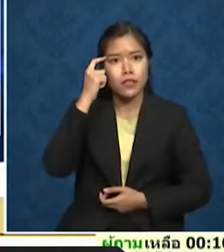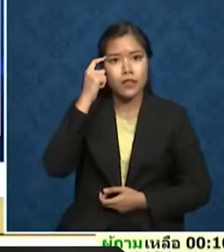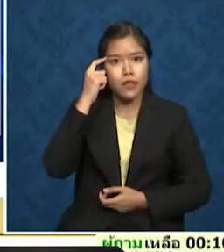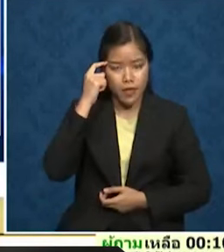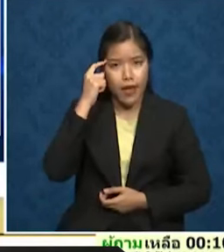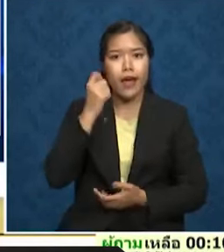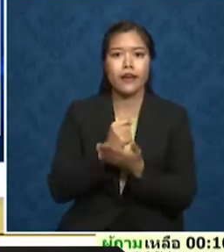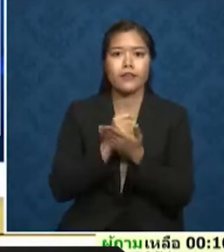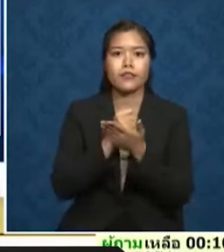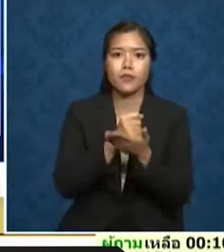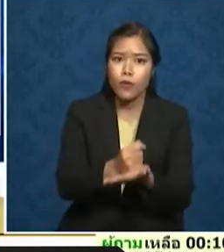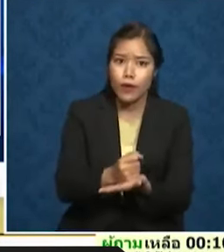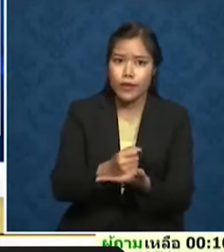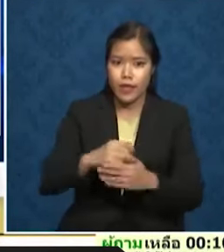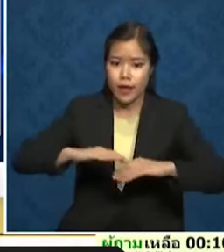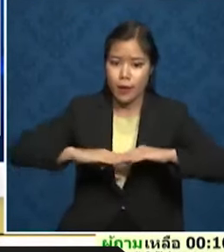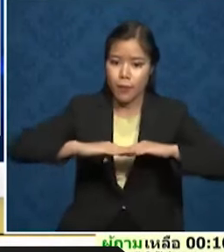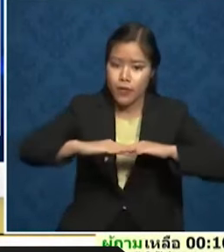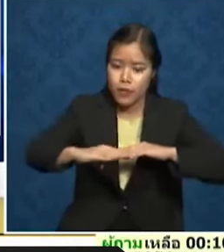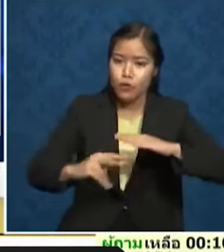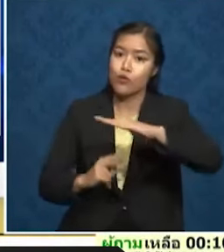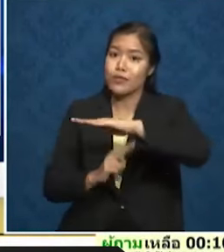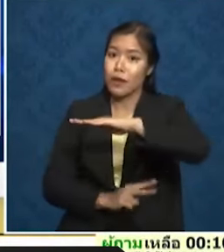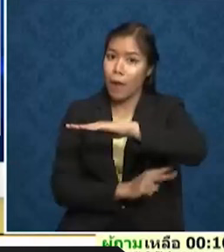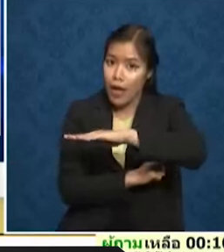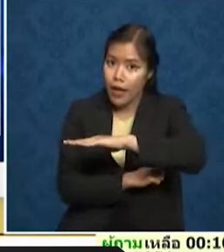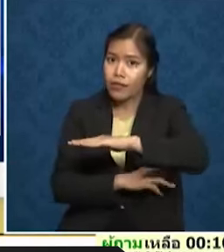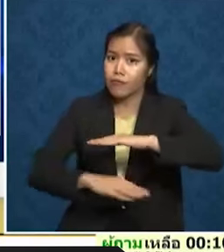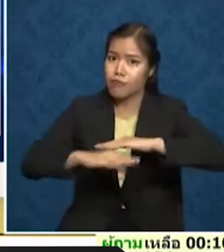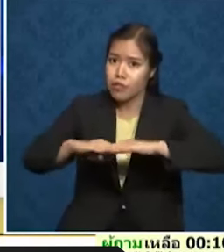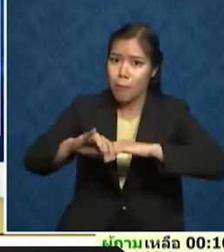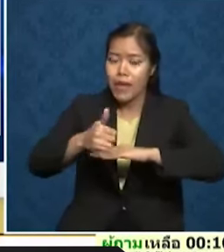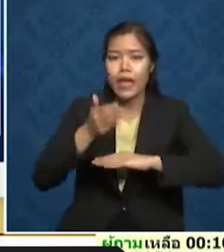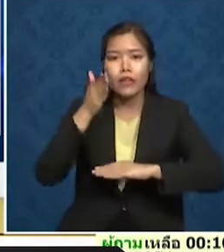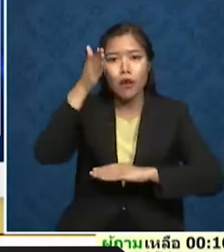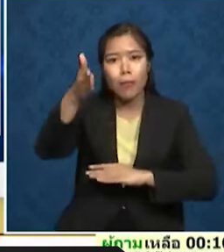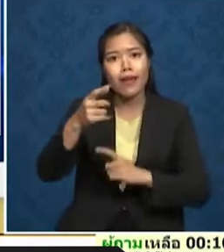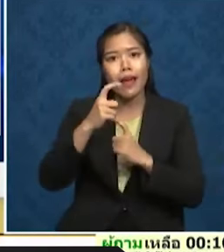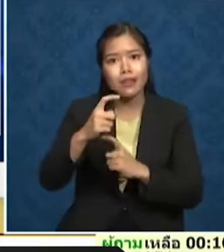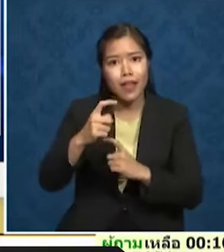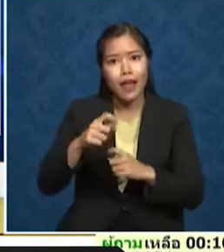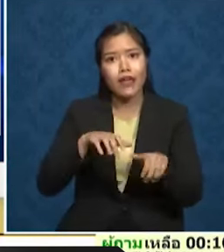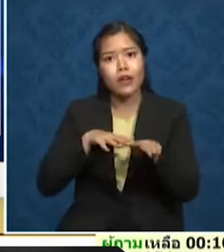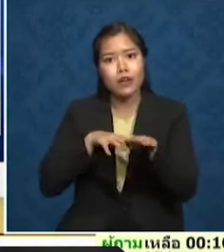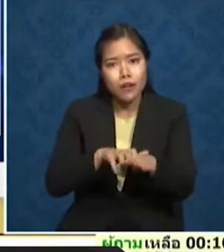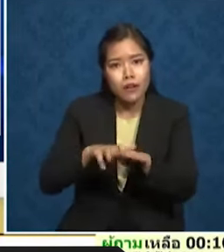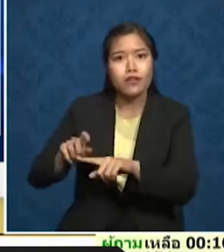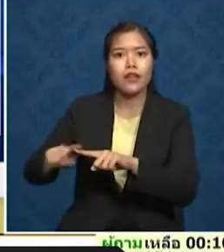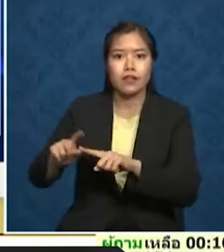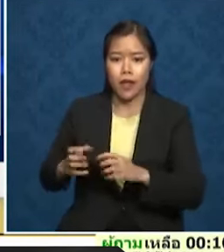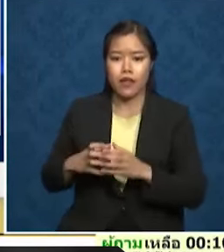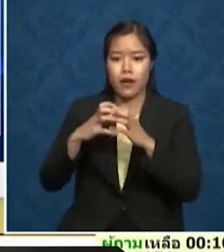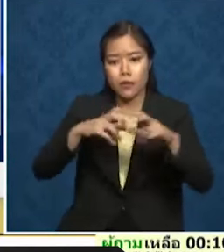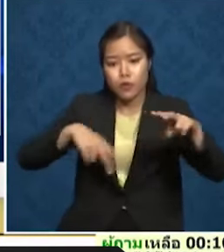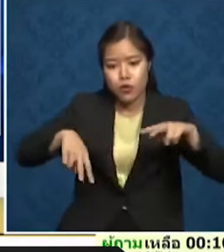พื้นผิวจราจรหรือว่าคอสะพานที่จะเป็นสาเหตุหนึ่งของการเกิดอุบัติเหตุเราขณะนี้เราได้กำชับและได้ลงไปดูจุดแต่